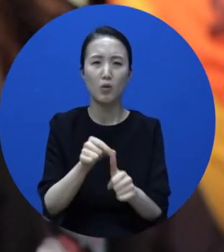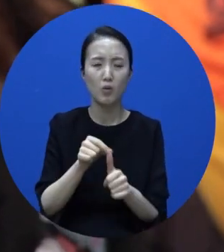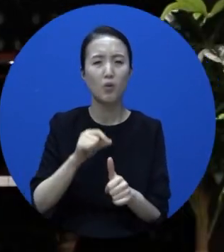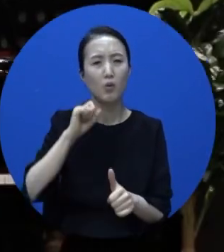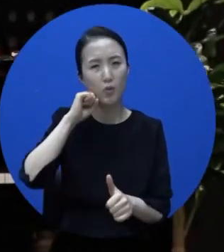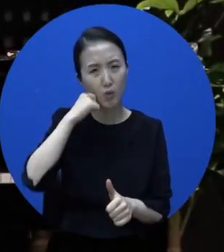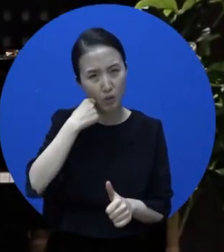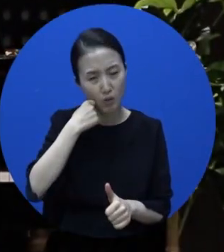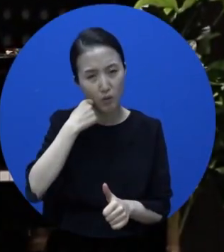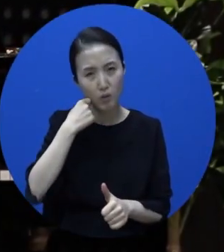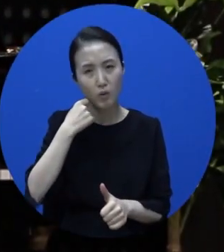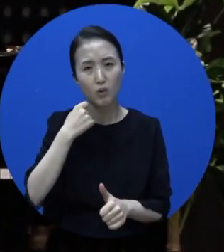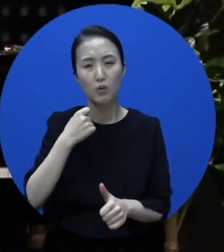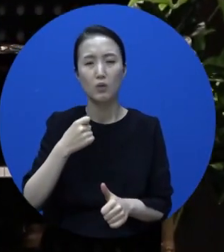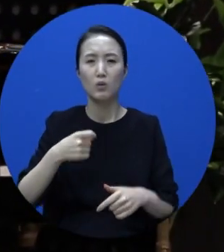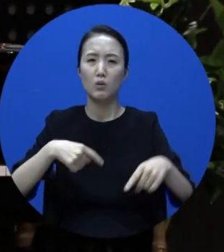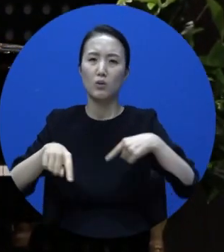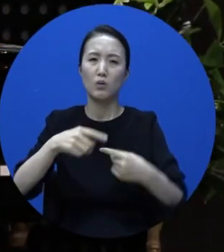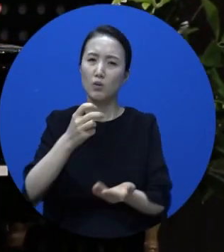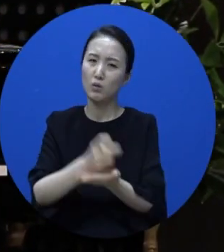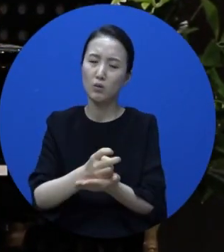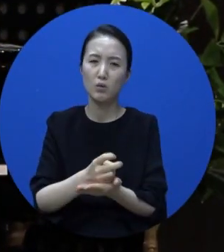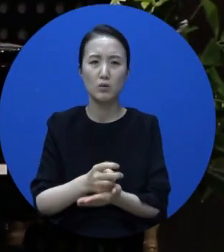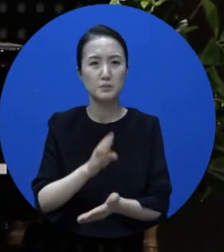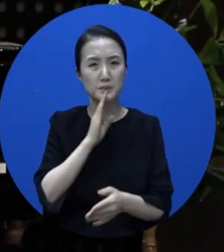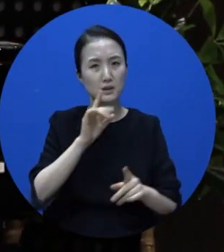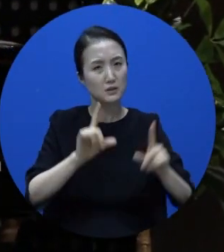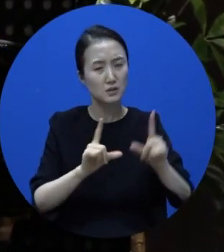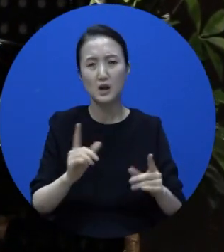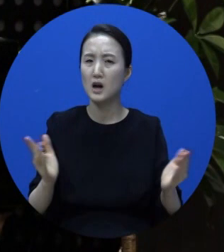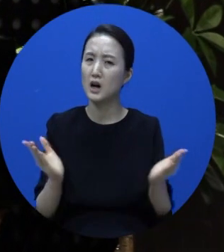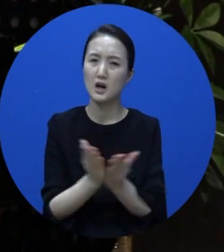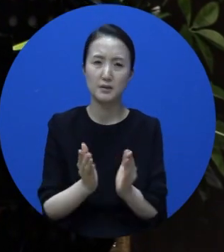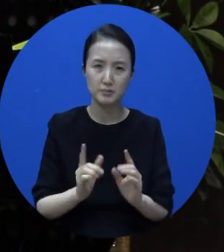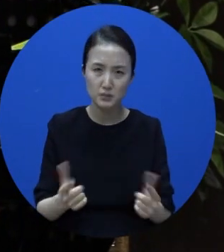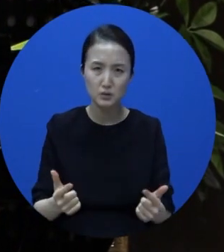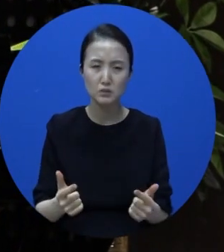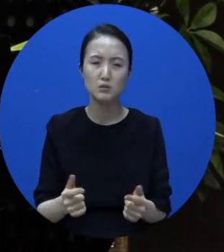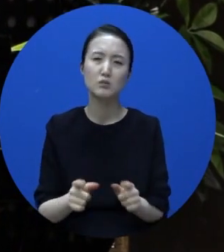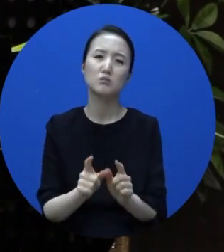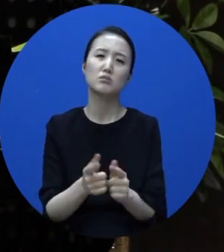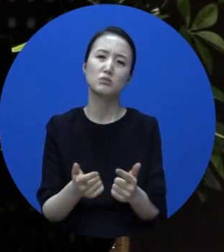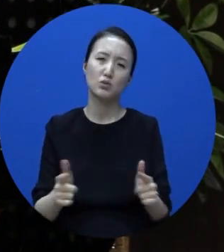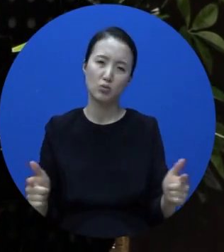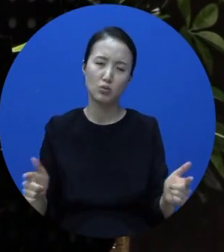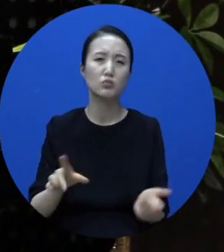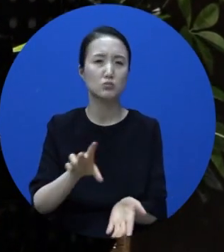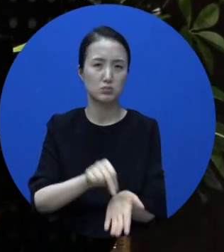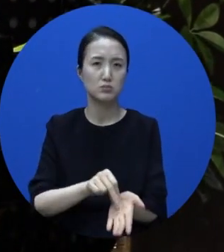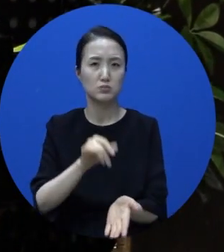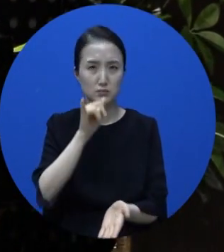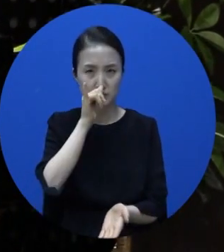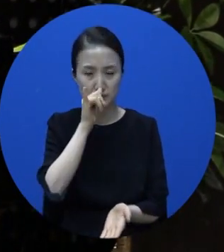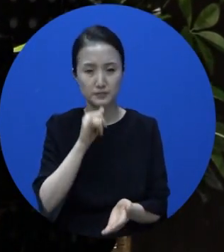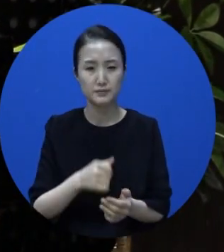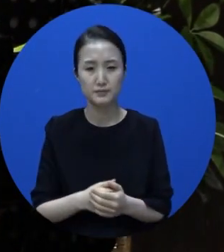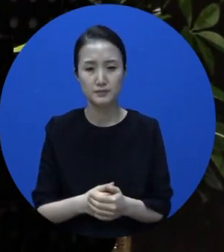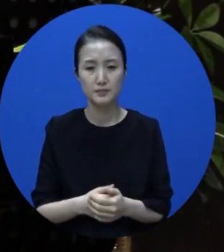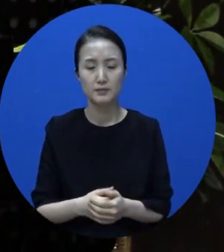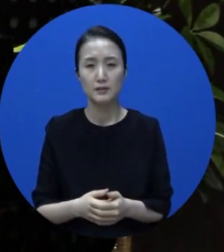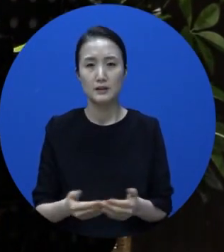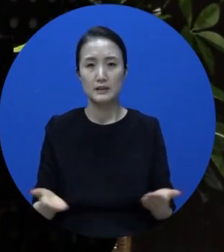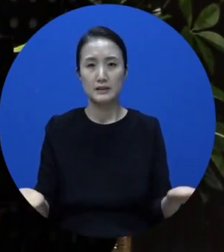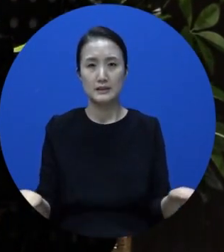아마도 정책적 용입니다 이런 과정에서 정책 기조는 근로조건 개선을 초점을 두고